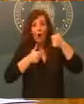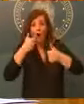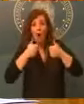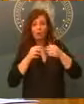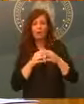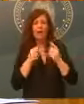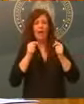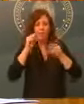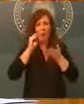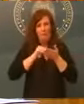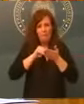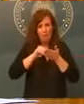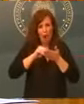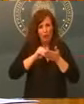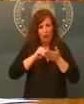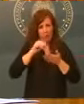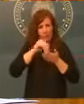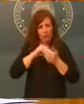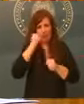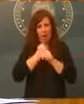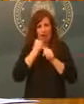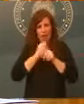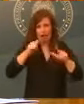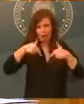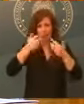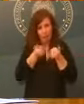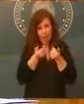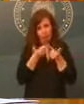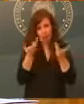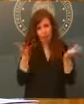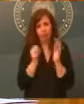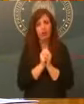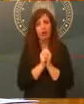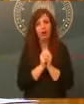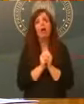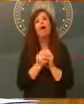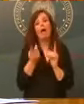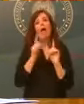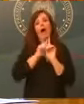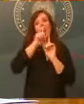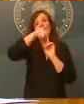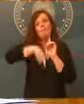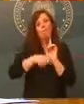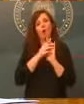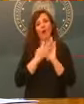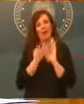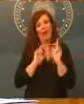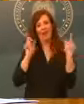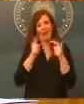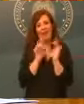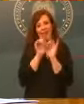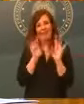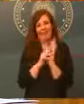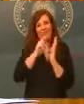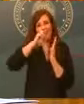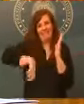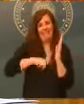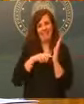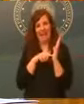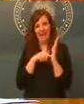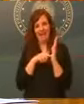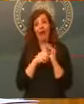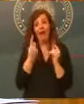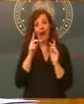concorso. E in ultimo, sempre per il personale, il cuneo fiscale. A luglio gli stipendi del personale